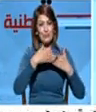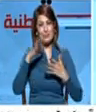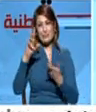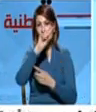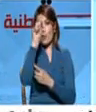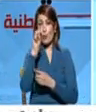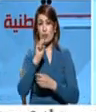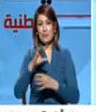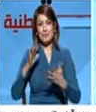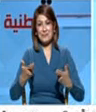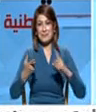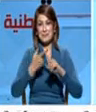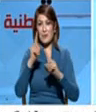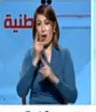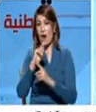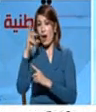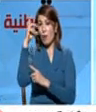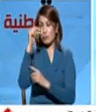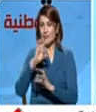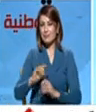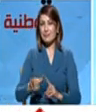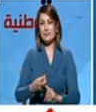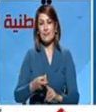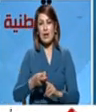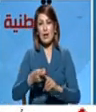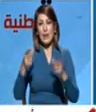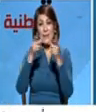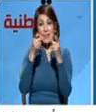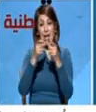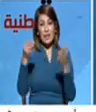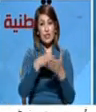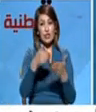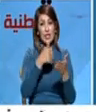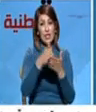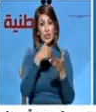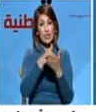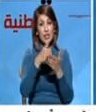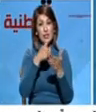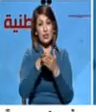استفهام لدينا معناها توضح ان صالح المصالح التجاريه ممكن ممكن ممكن